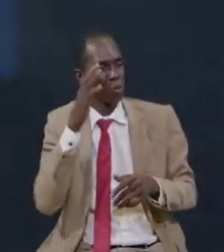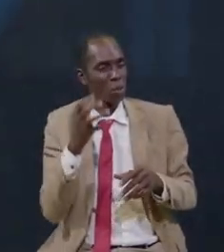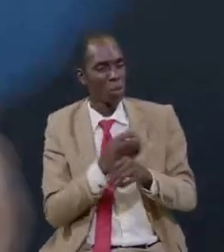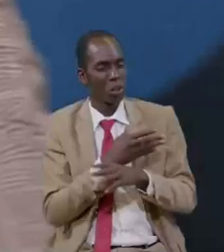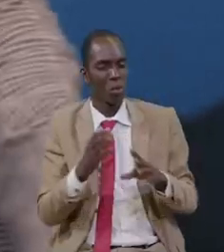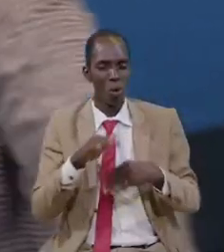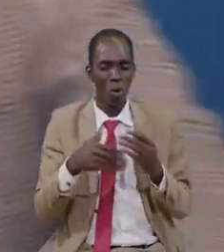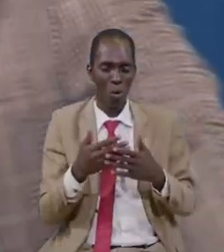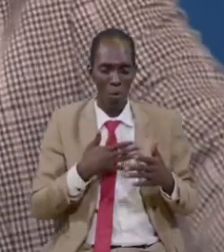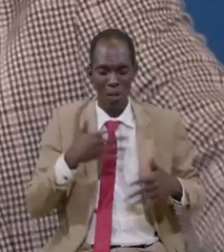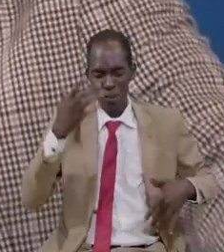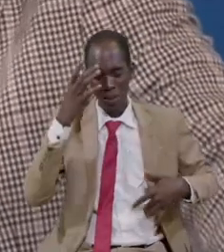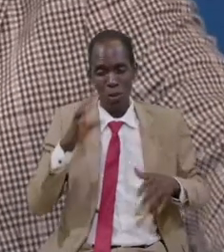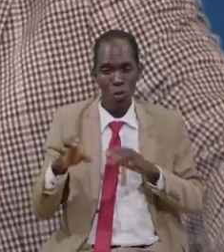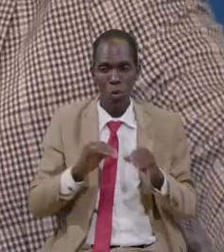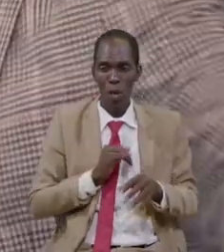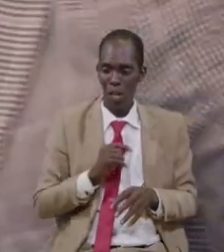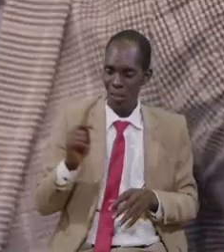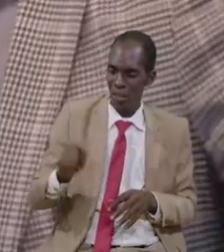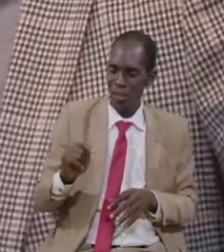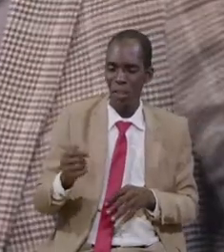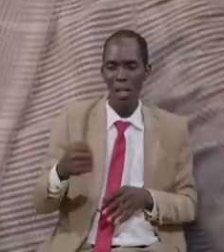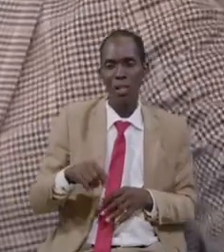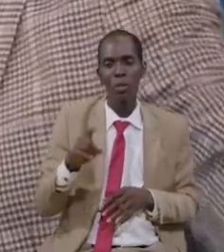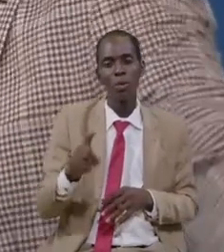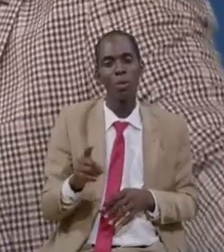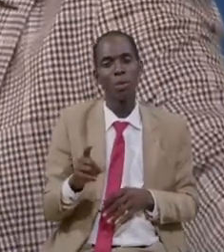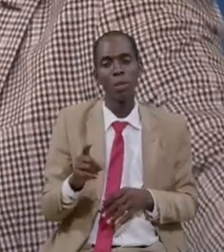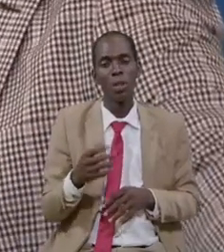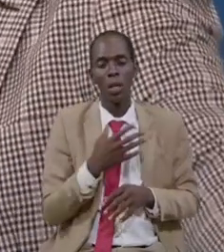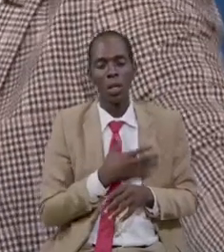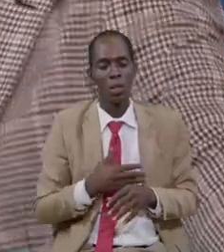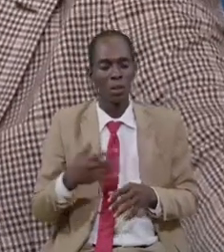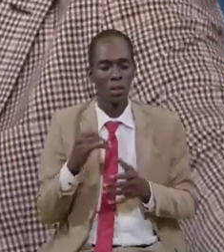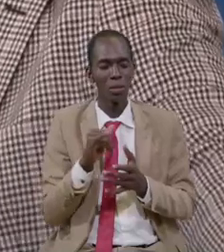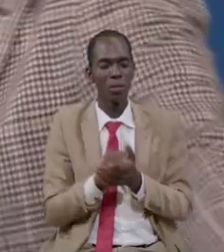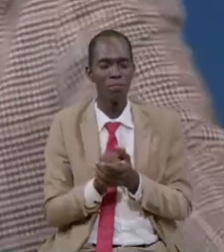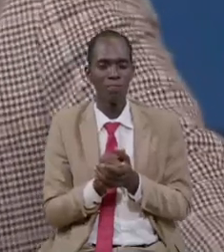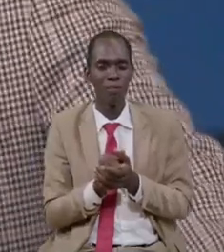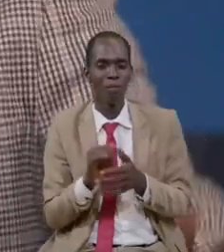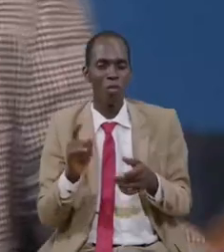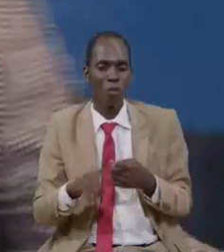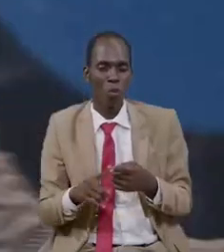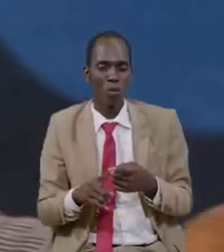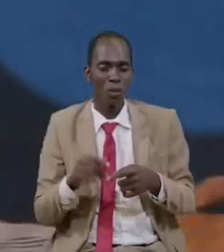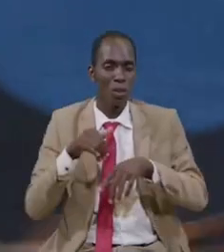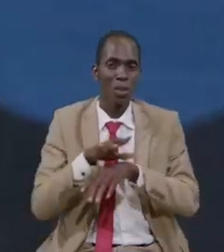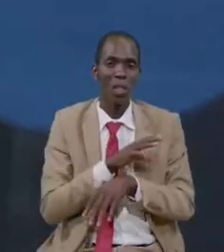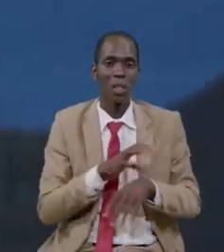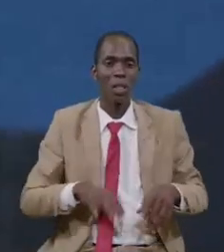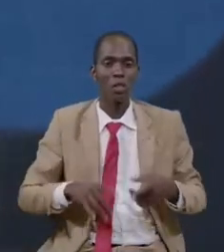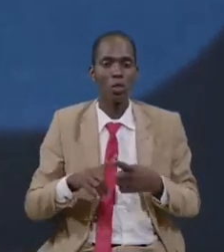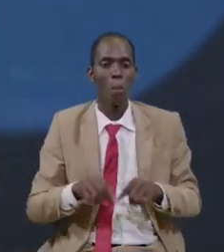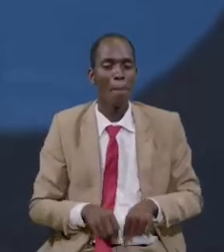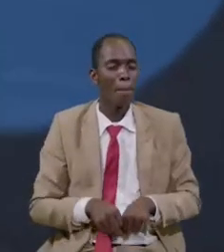j'ai besoin de quelqu'un d'autre? Il dit Christ, verset 13, pour briser tout le joug de ma vie, joug de ta vie, est-ce qu'il